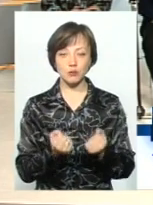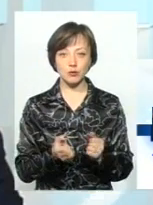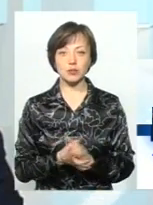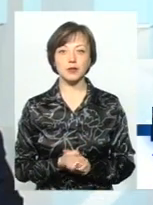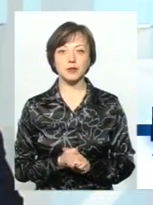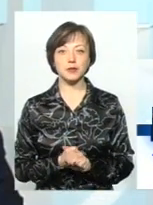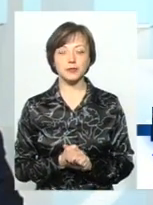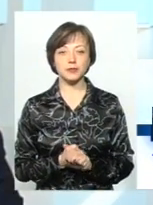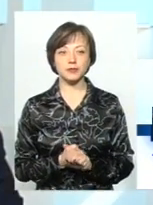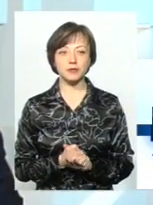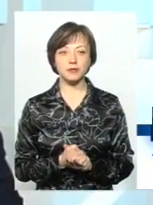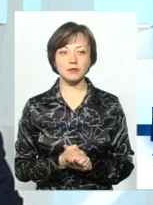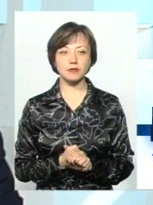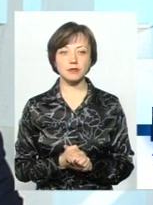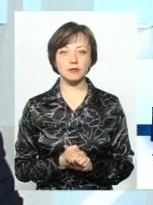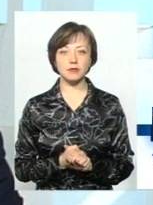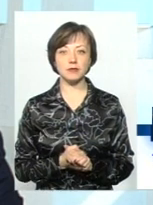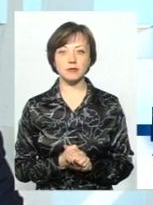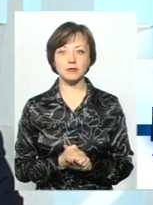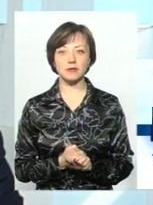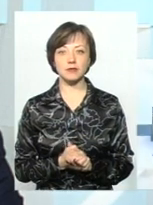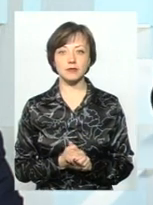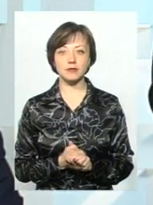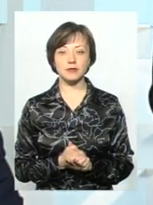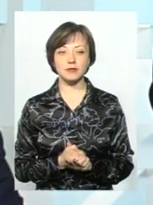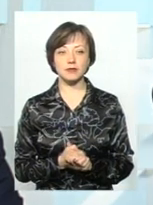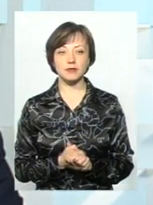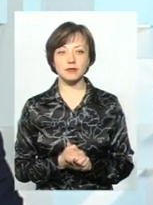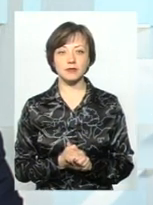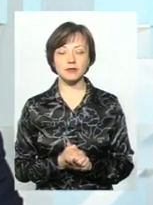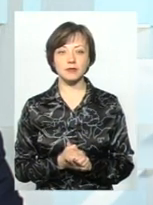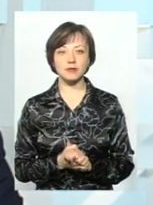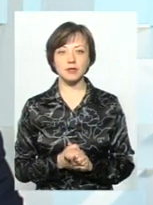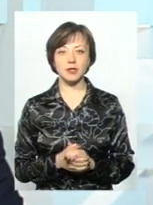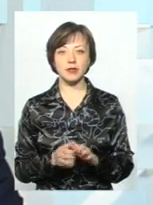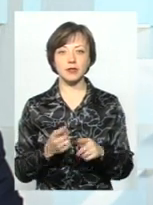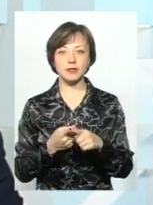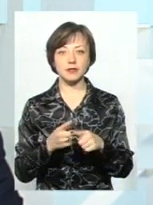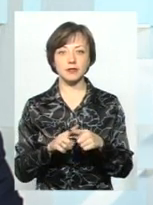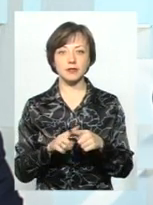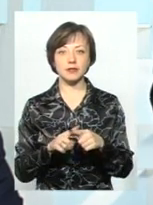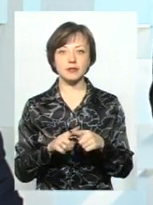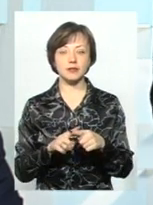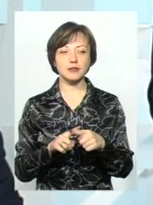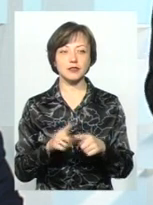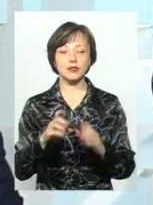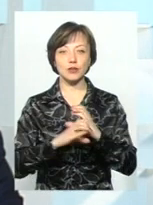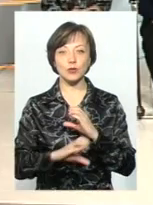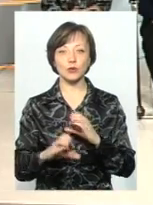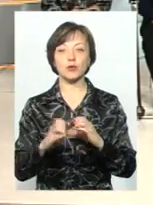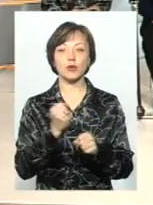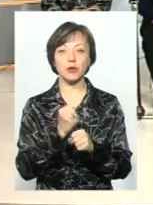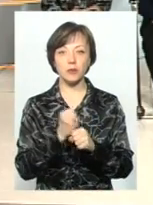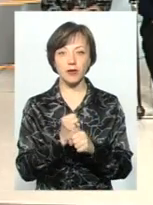Дякую, дякую. Дякую, ми почули ваше запитання. Отже, про труби, які люди прокрали за власні гроші. Це і в селах, і в